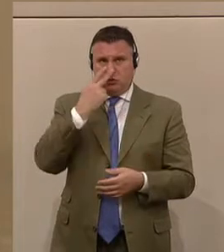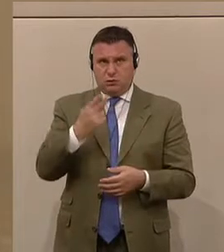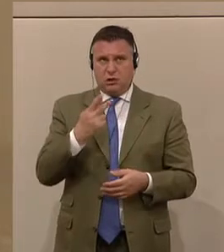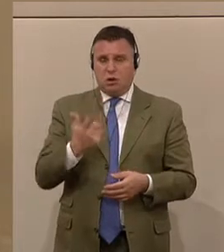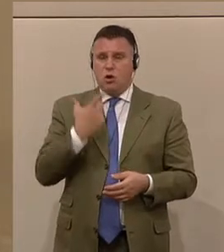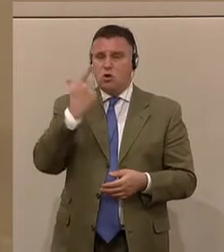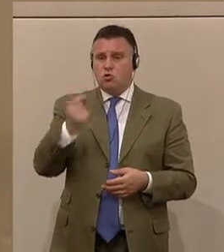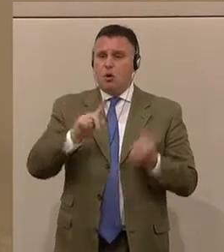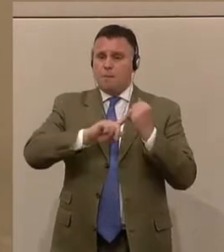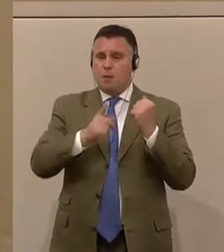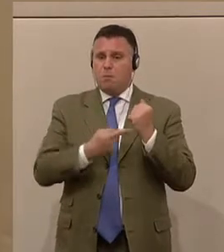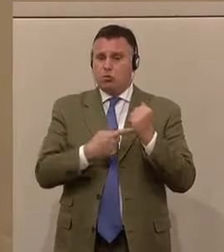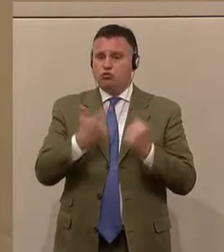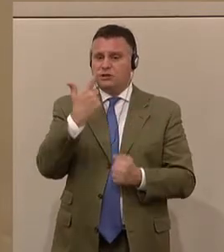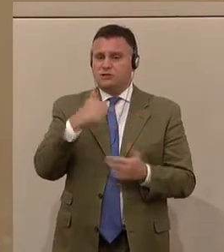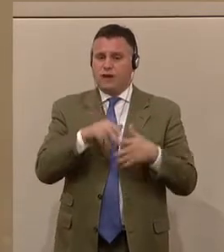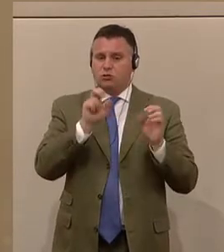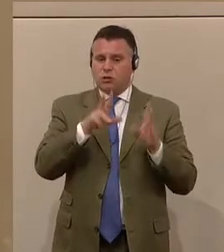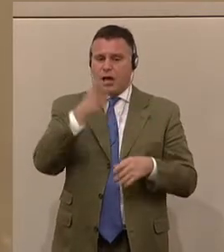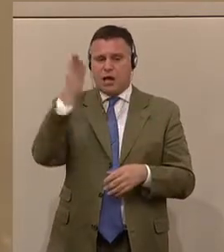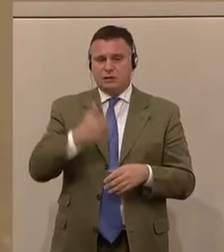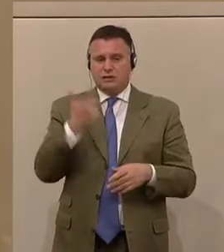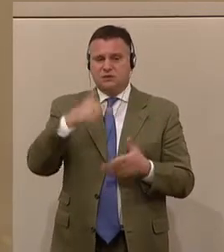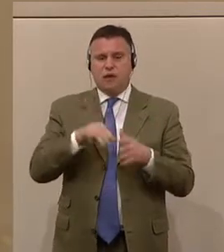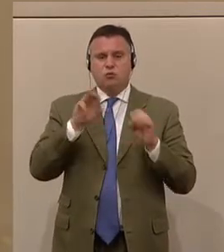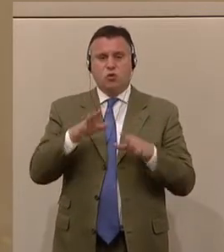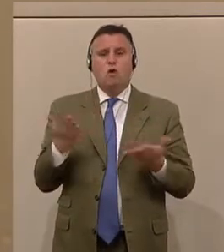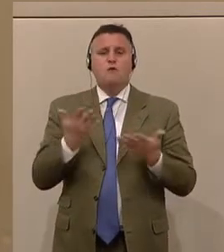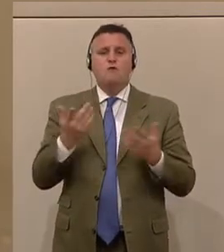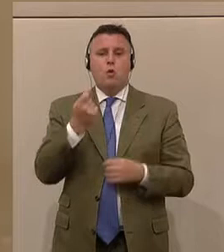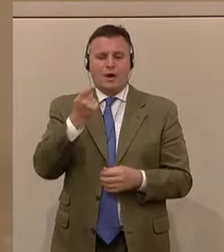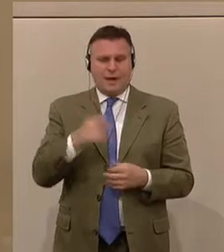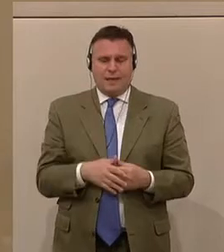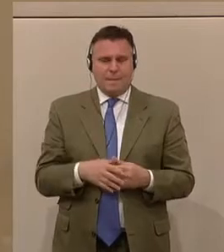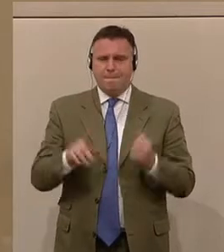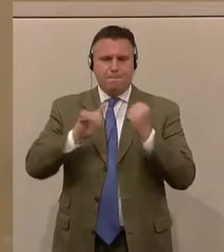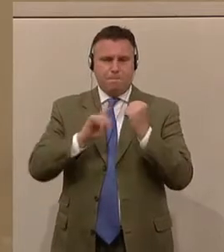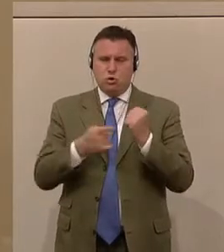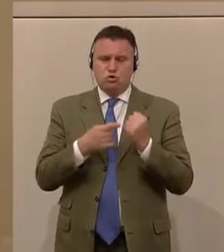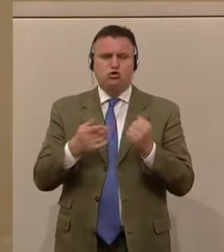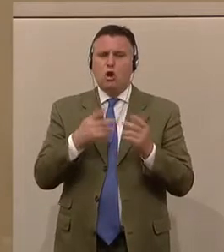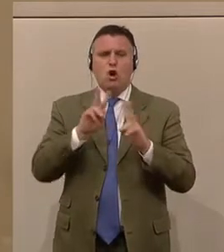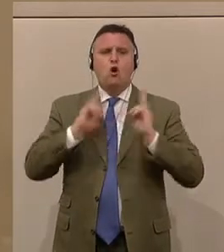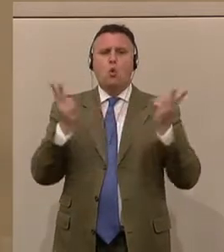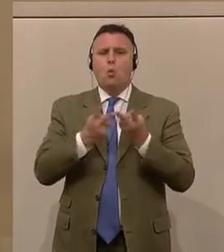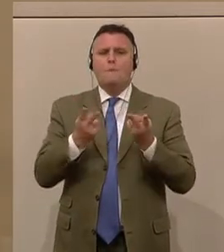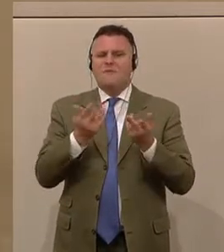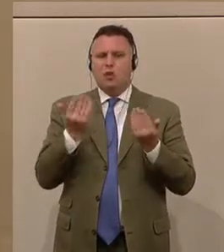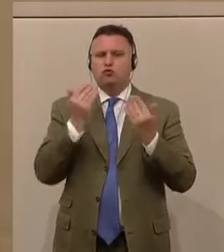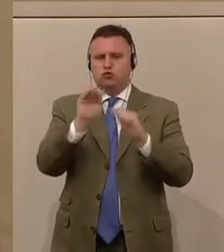das Doppelbudget 2018-19 und die Frage, wo ist das Geld? Das Budget im Umweltschutz, das wissen Sie genau,